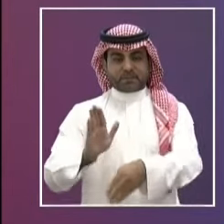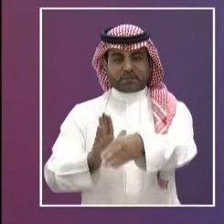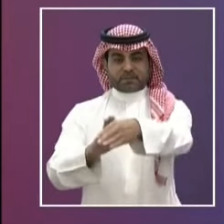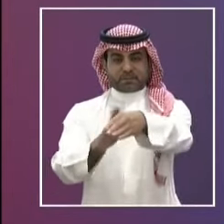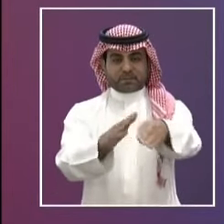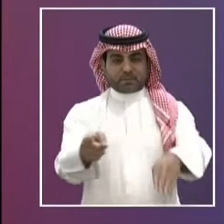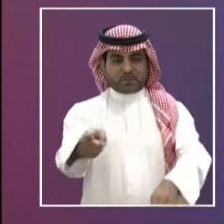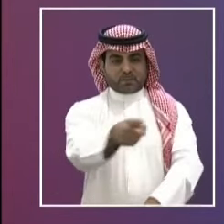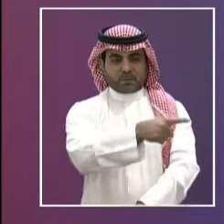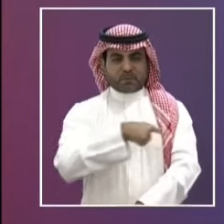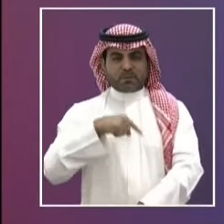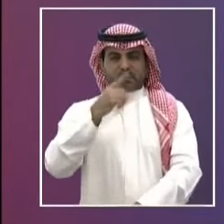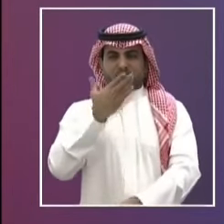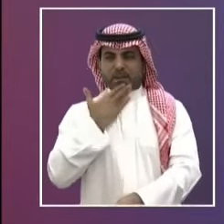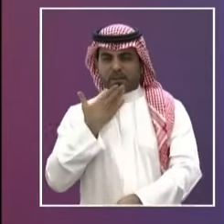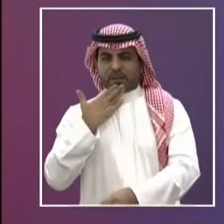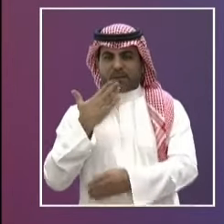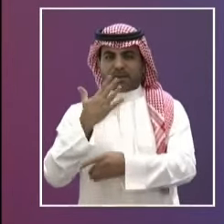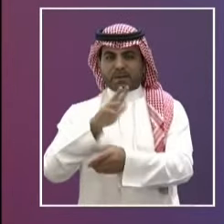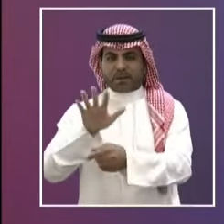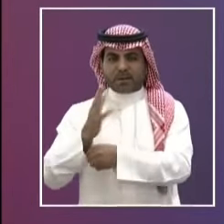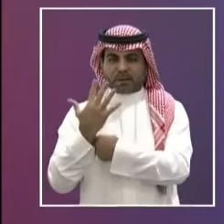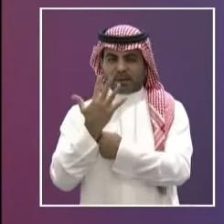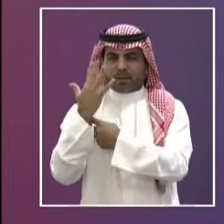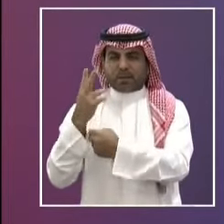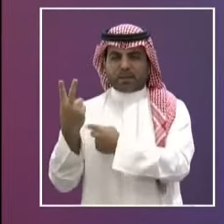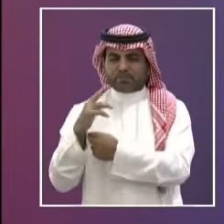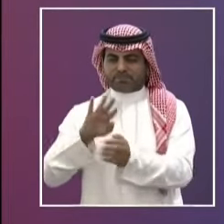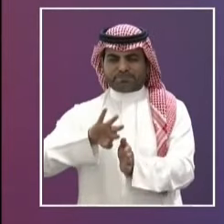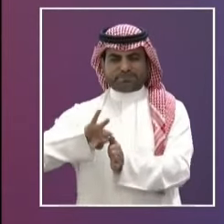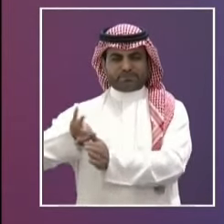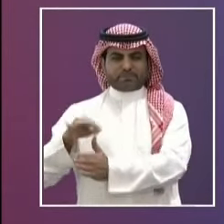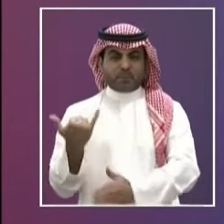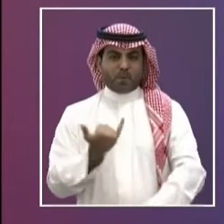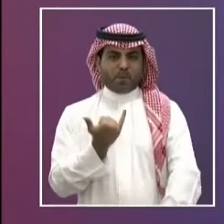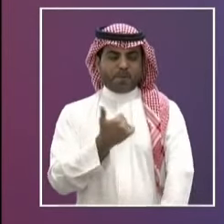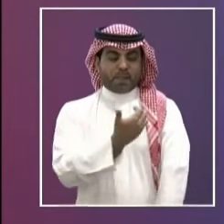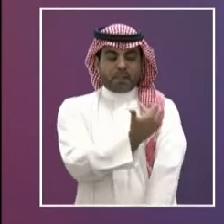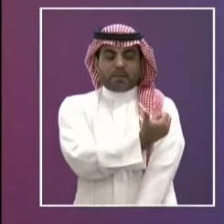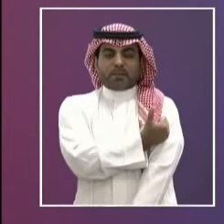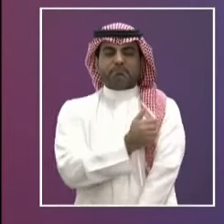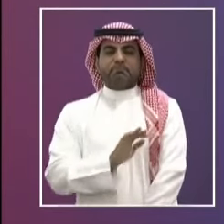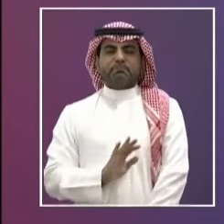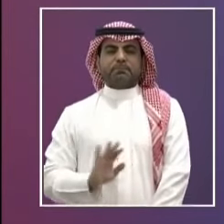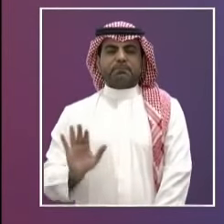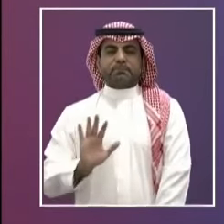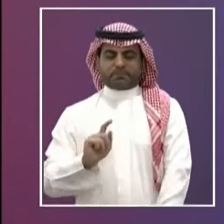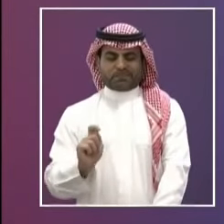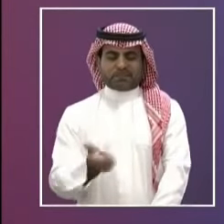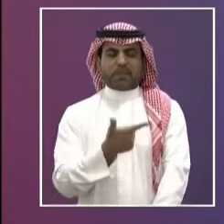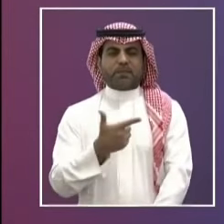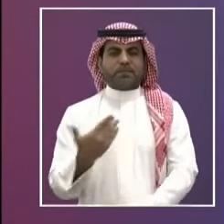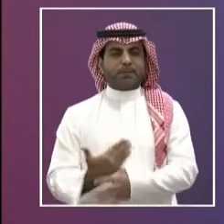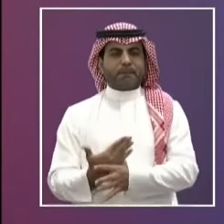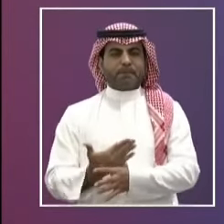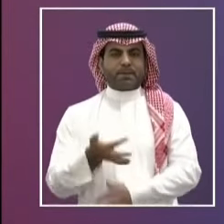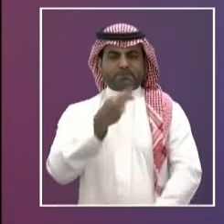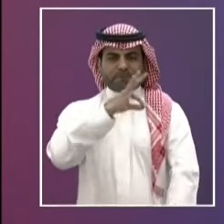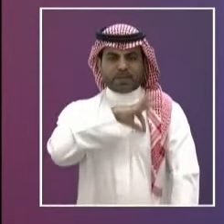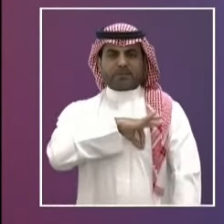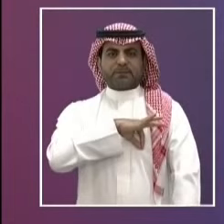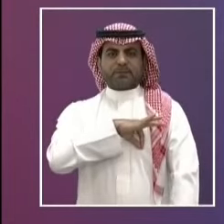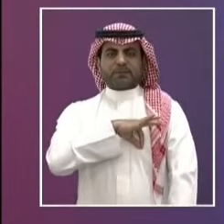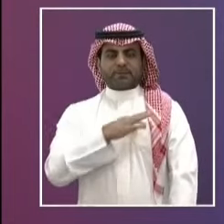الالتفات لهذه الشائعات والوصول إلى الخدمات والحصول على اللقاح بأسرع وقت ممكن بإذن الله، لكي نستفيد من